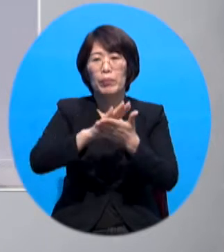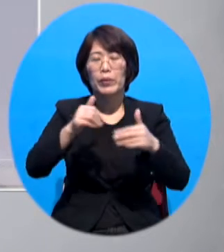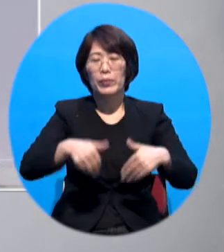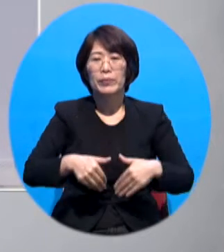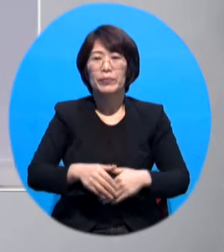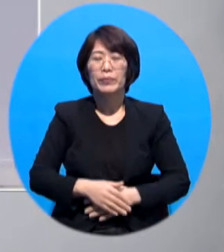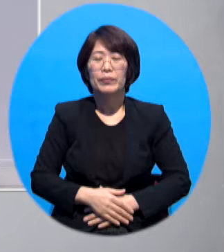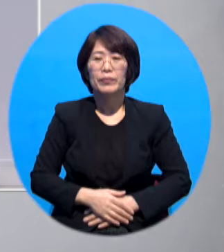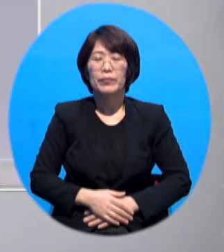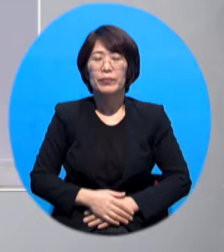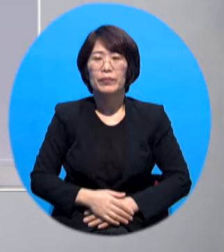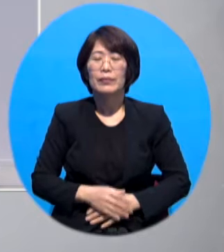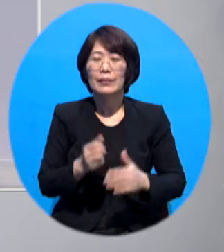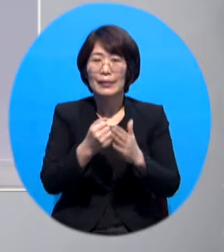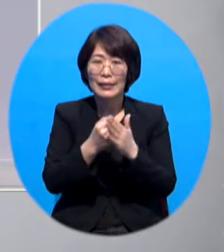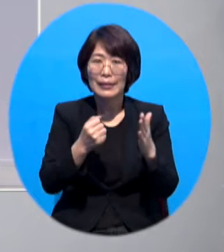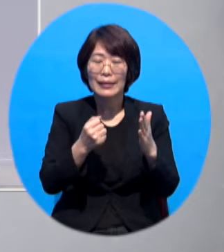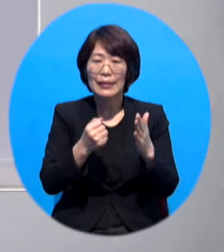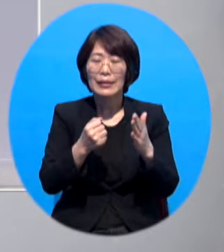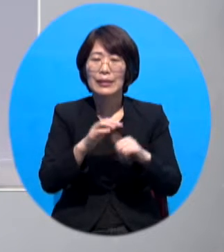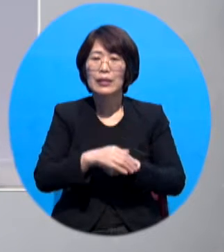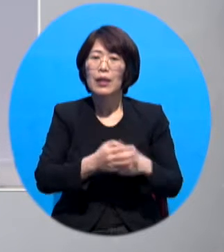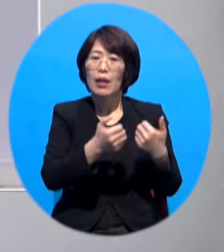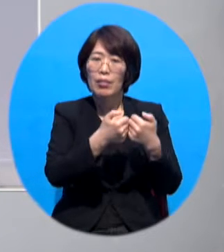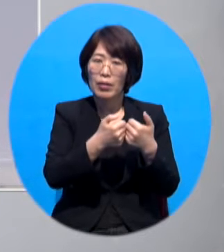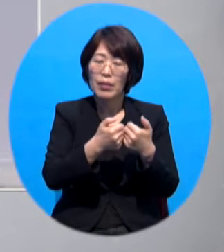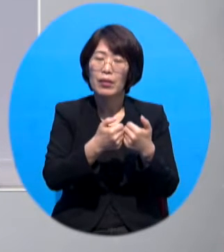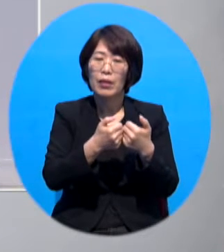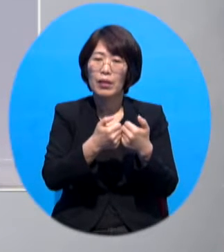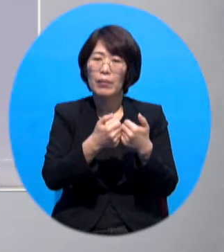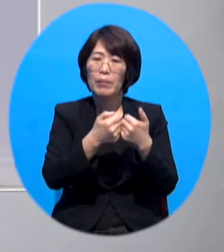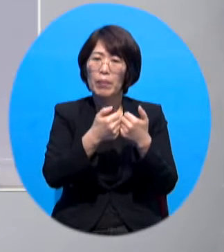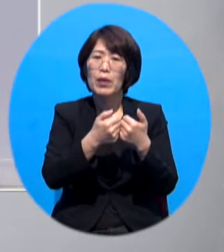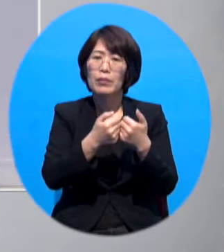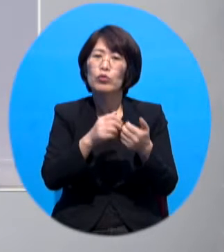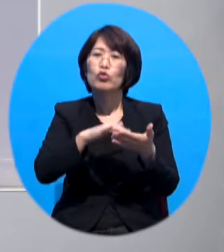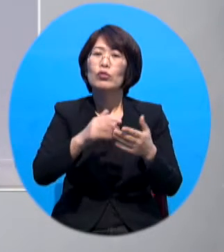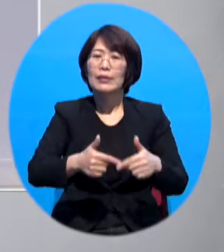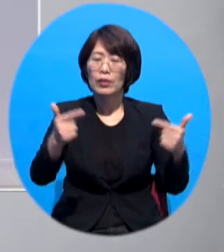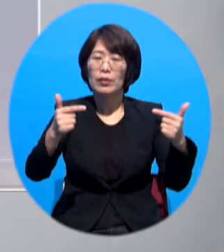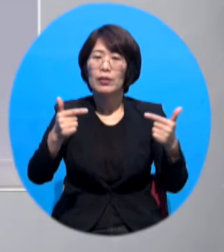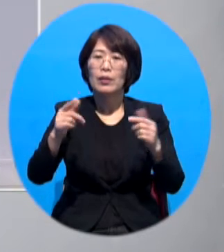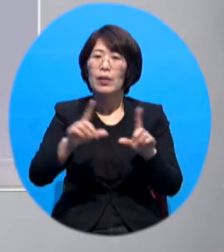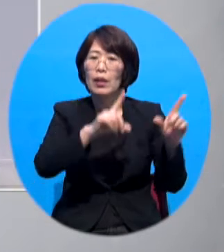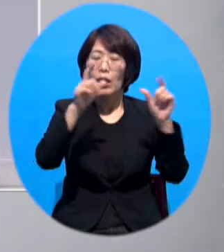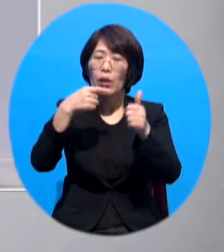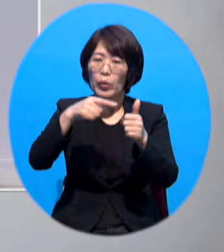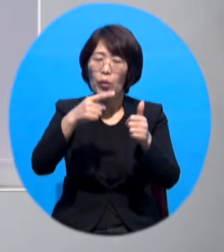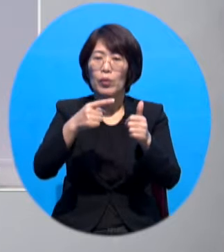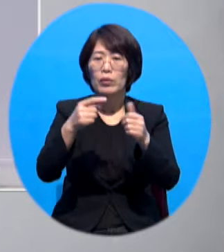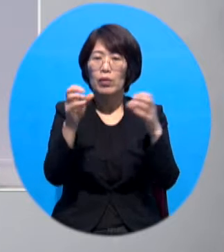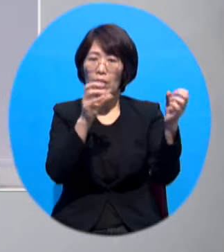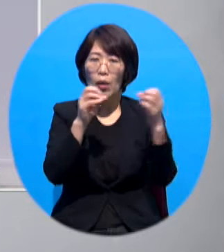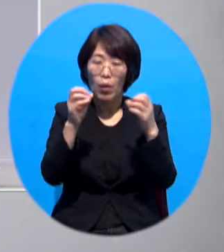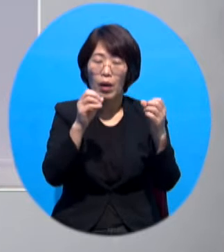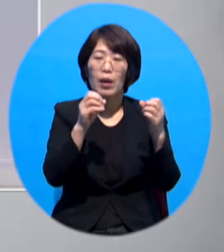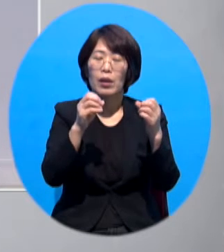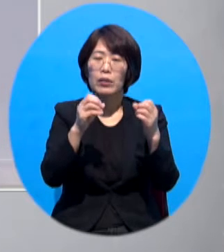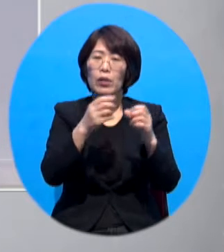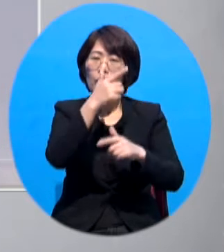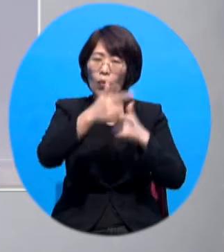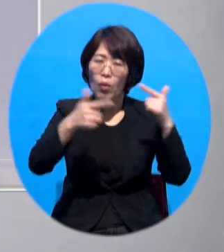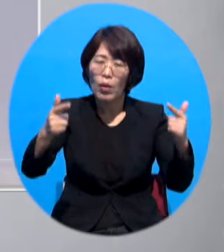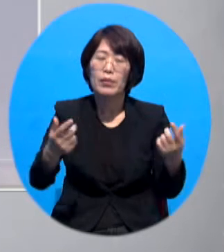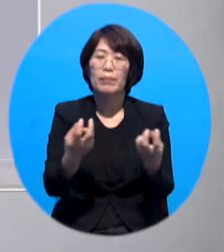생각합니다 그래서 상담 이라든지 이런걸 강화하고 회복적 생활교육 이라던지 비폭력 대화 라든지 등등을